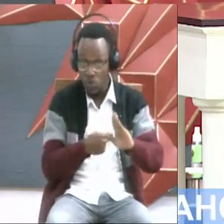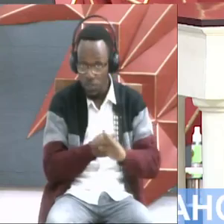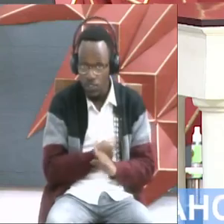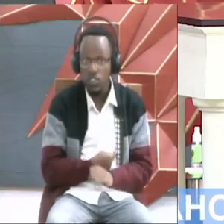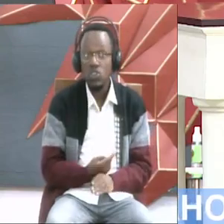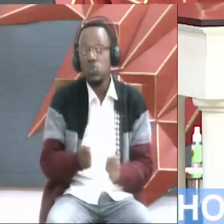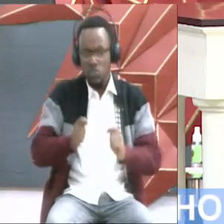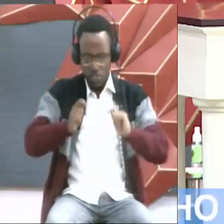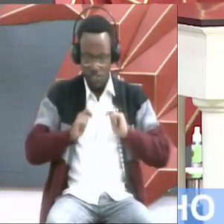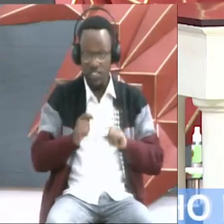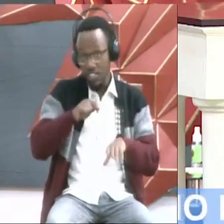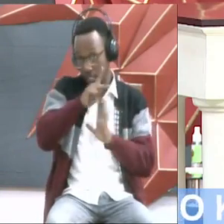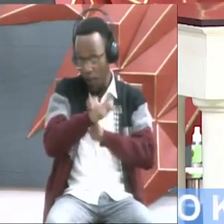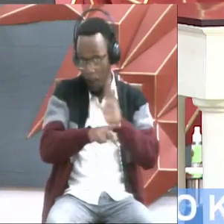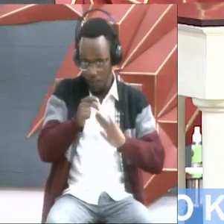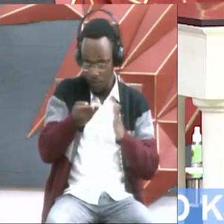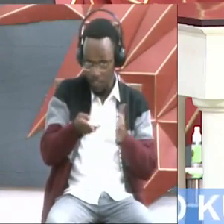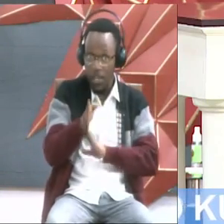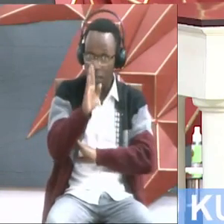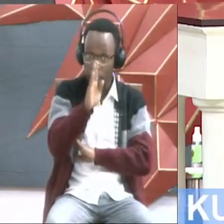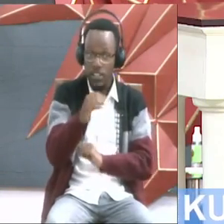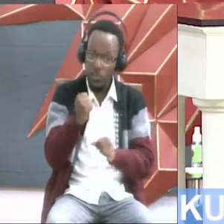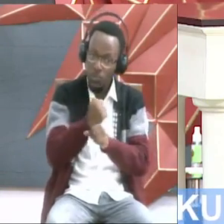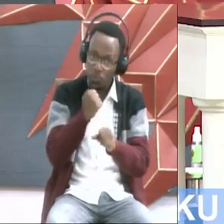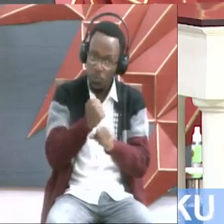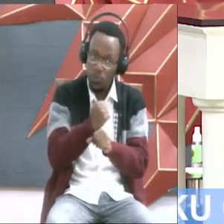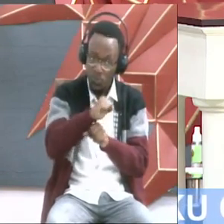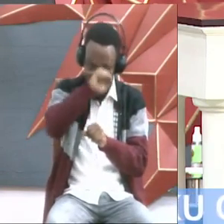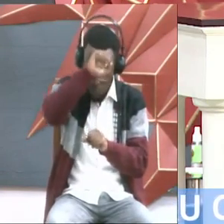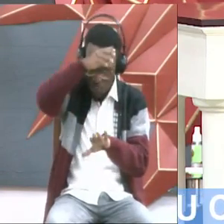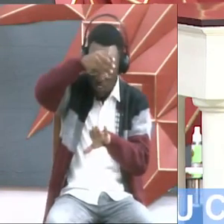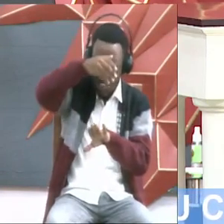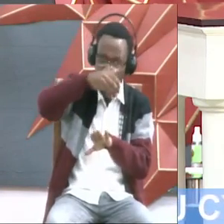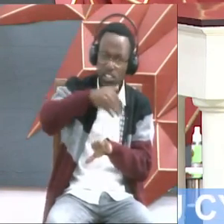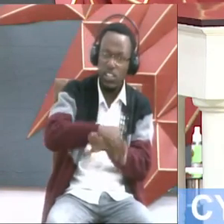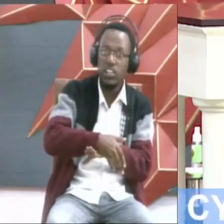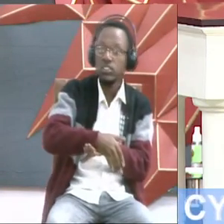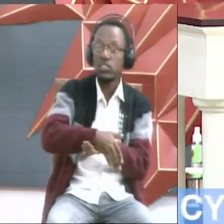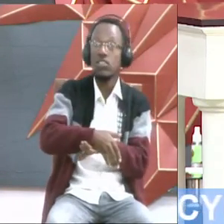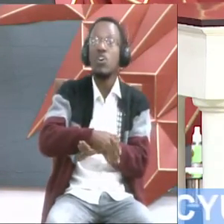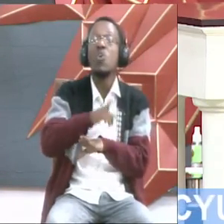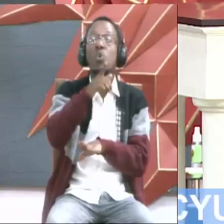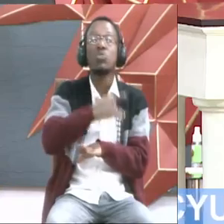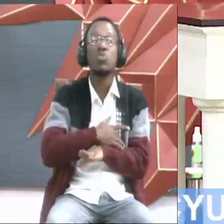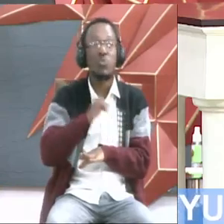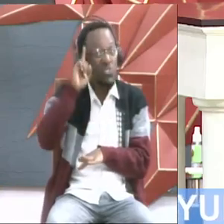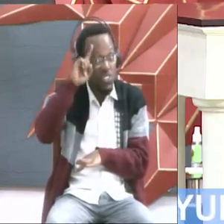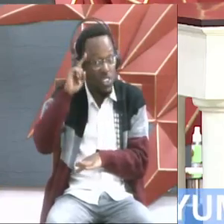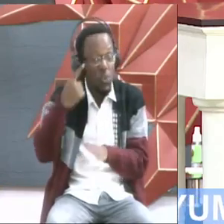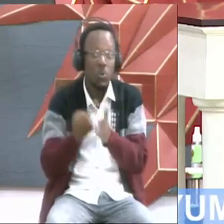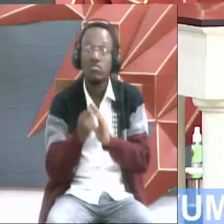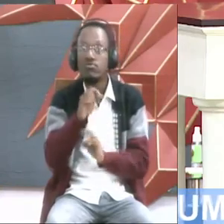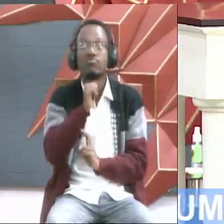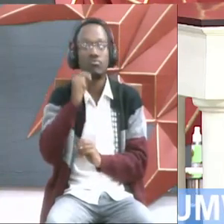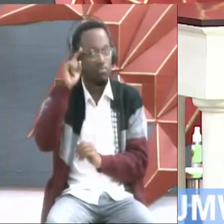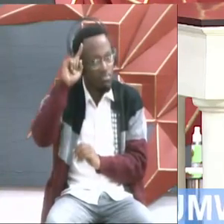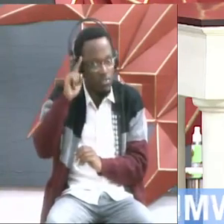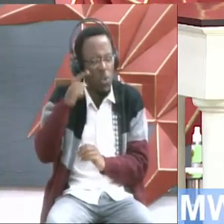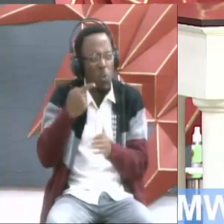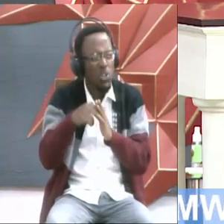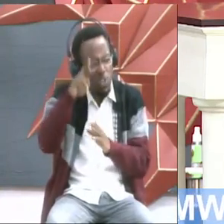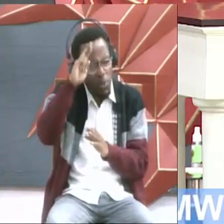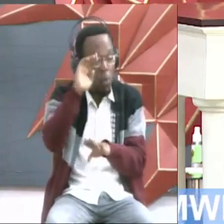gihe cyacu Imana izo bakorera ivyo mwiyumvira n'ivyo mutiyumvira ivyo mwibutse gusaba